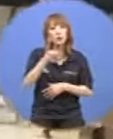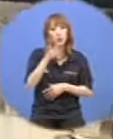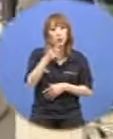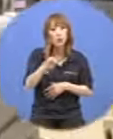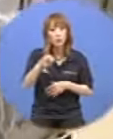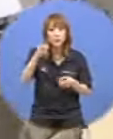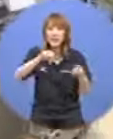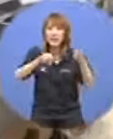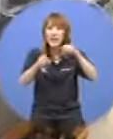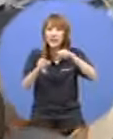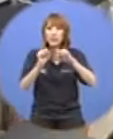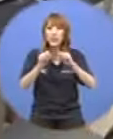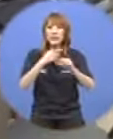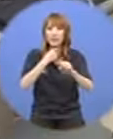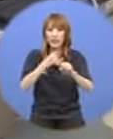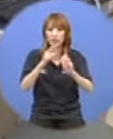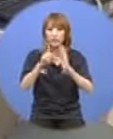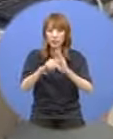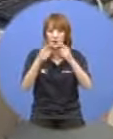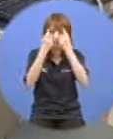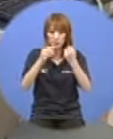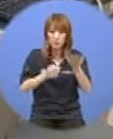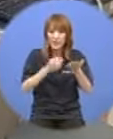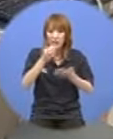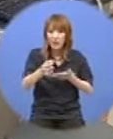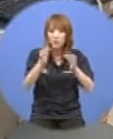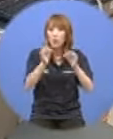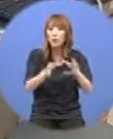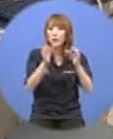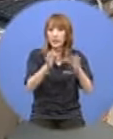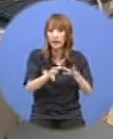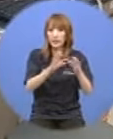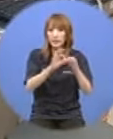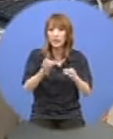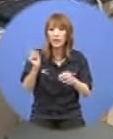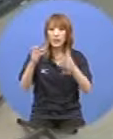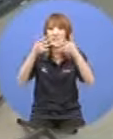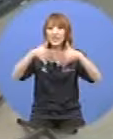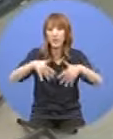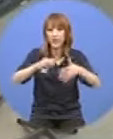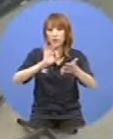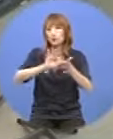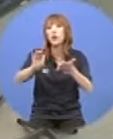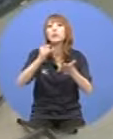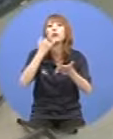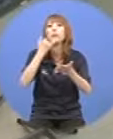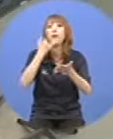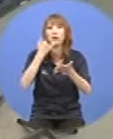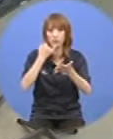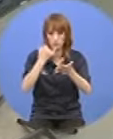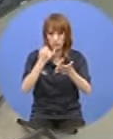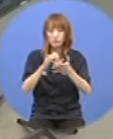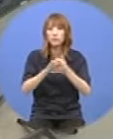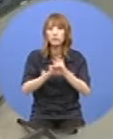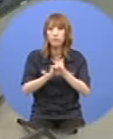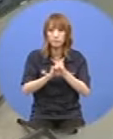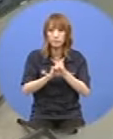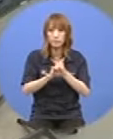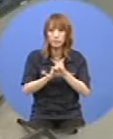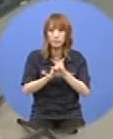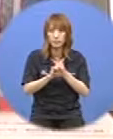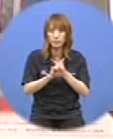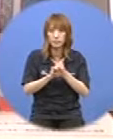には、うん、自分で買うのはもったいないので、そういう時はお使いになるとか、そういうことにも何でも使ってくださいという感じにしてあるん